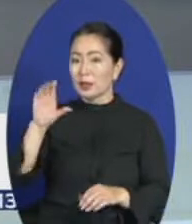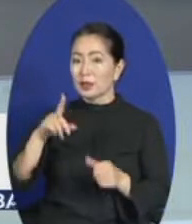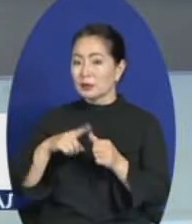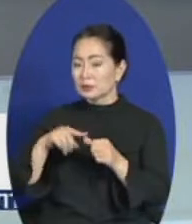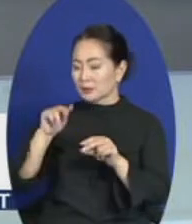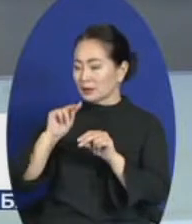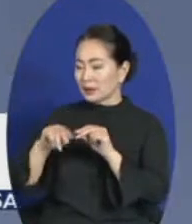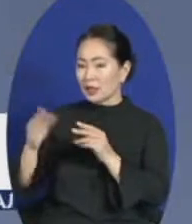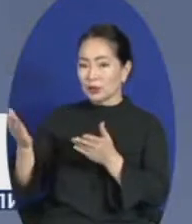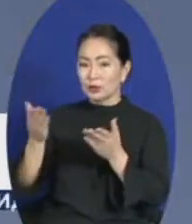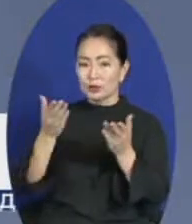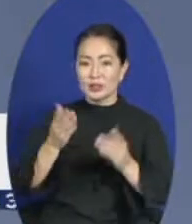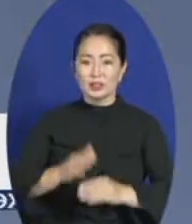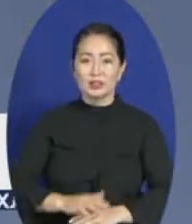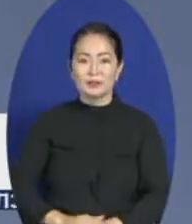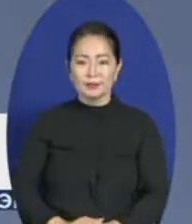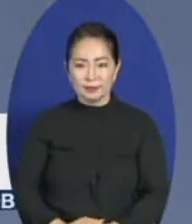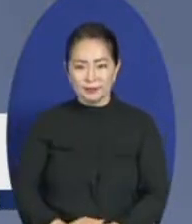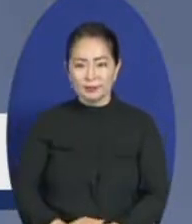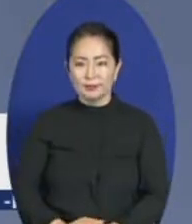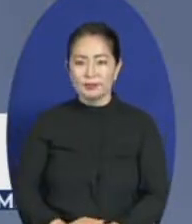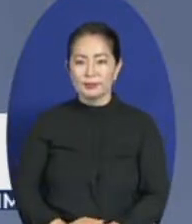нэгжүүдийг шалгаруллаа.